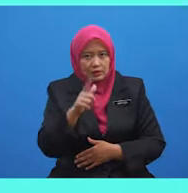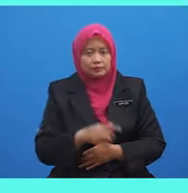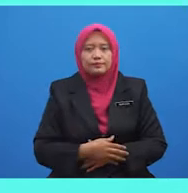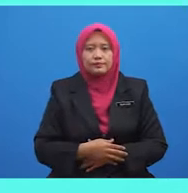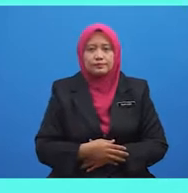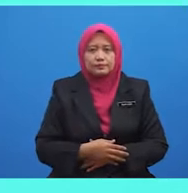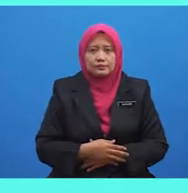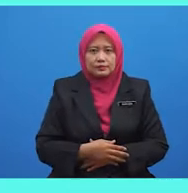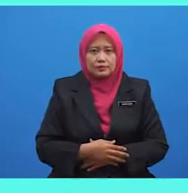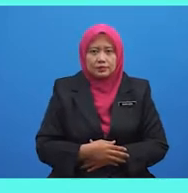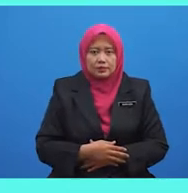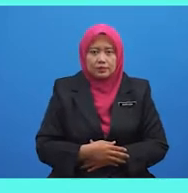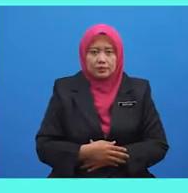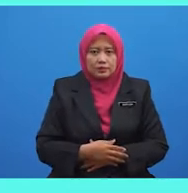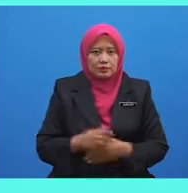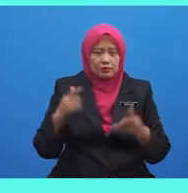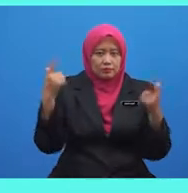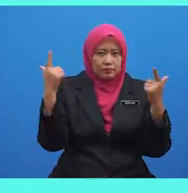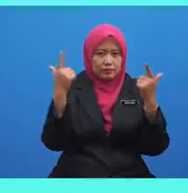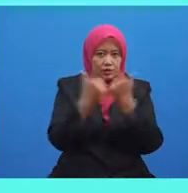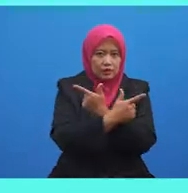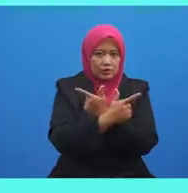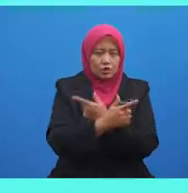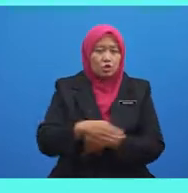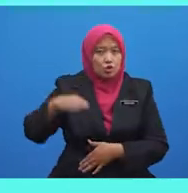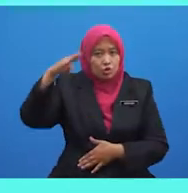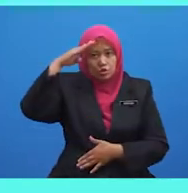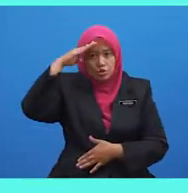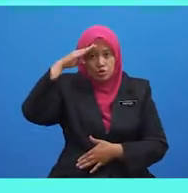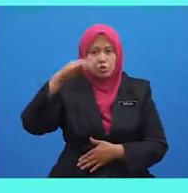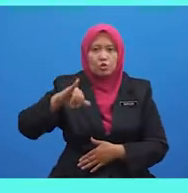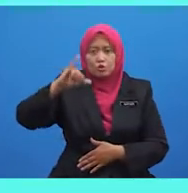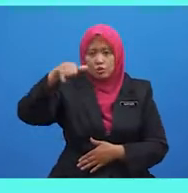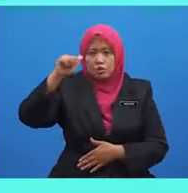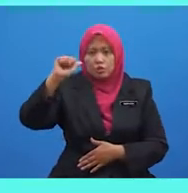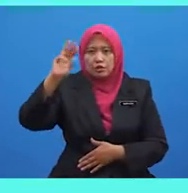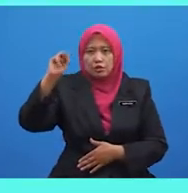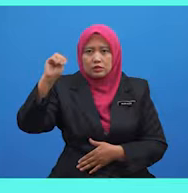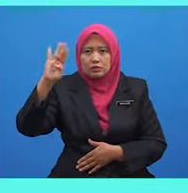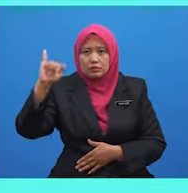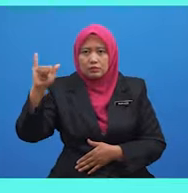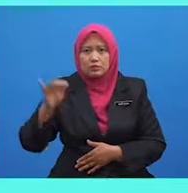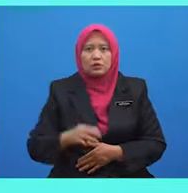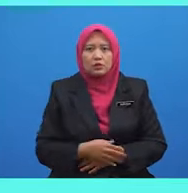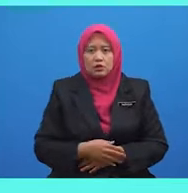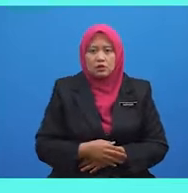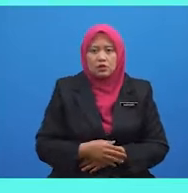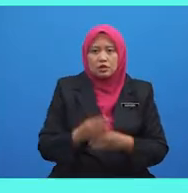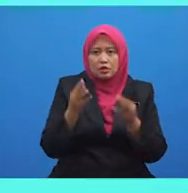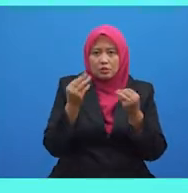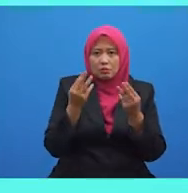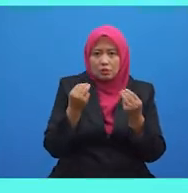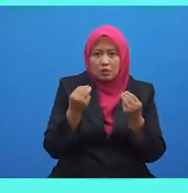antara Johor dan Jambi. Perang ini terjadi kerana Johor menuntut wilayah Tungkal daripada Kerajaan